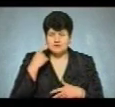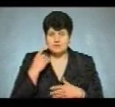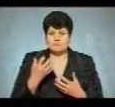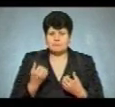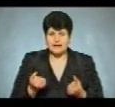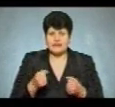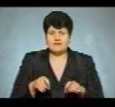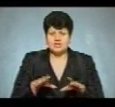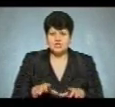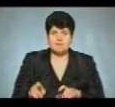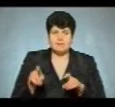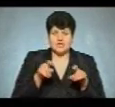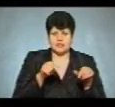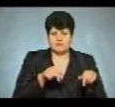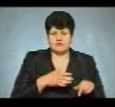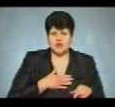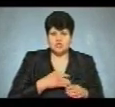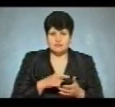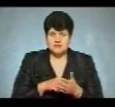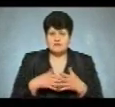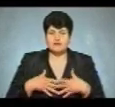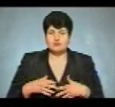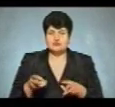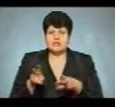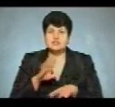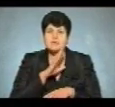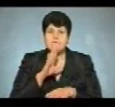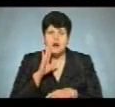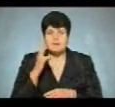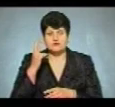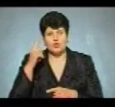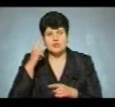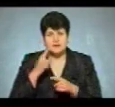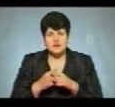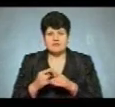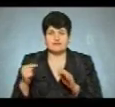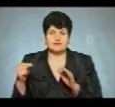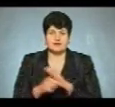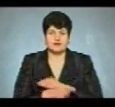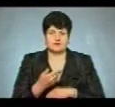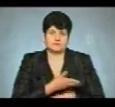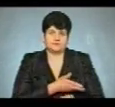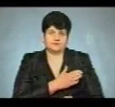звідти до нашого міста. У Криму у нього залишилася мама, двоє братів виїхали до Польщі.